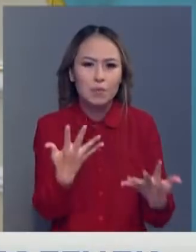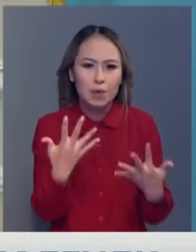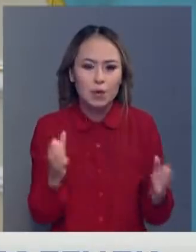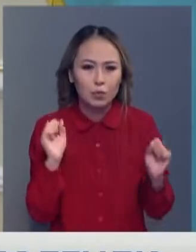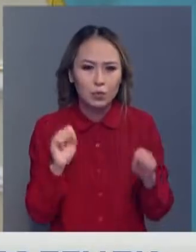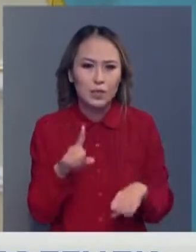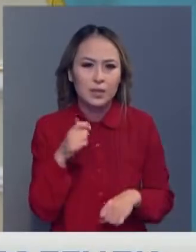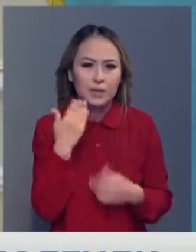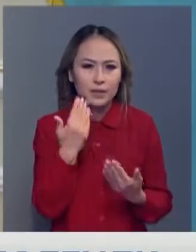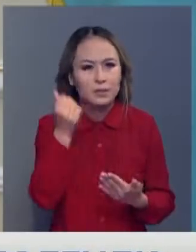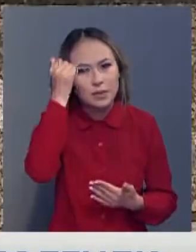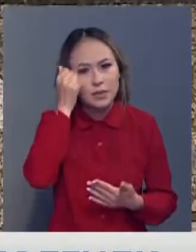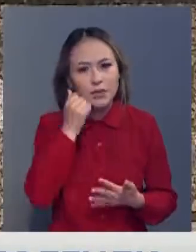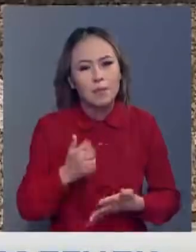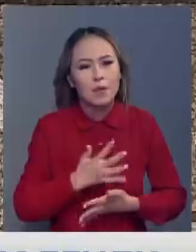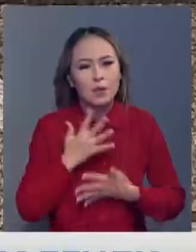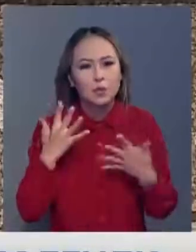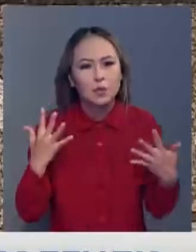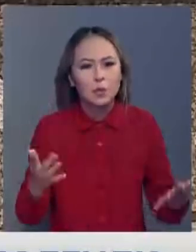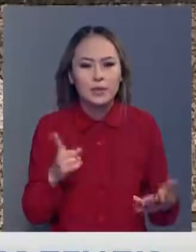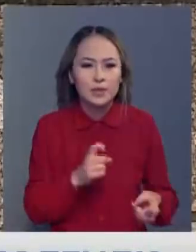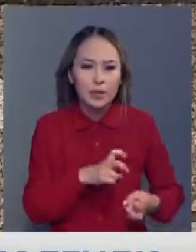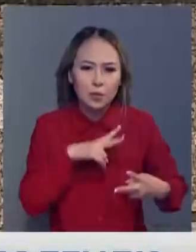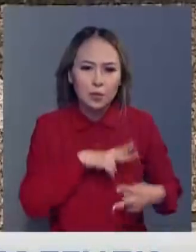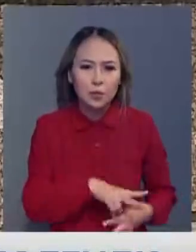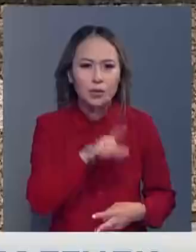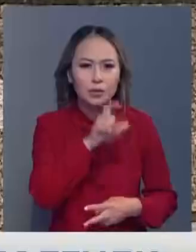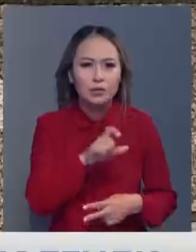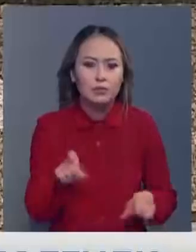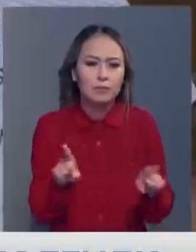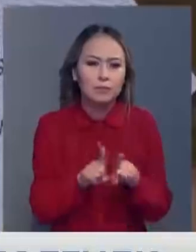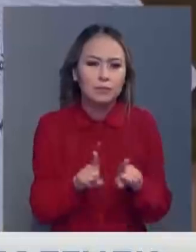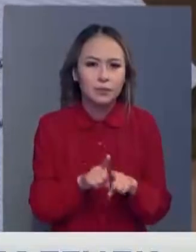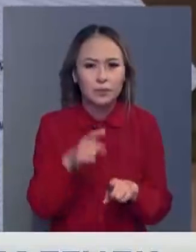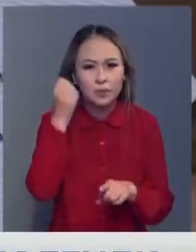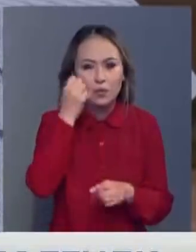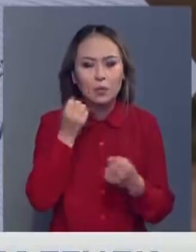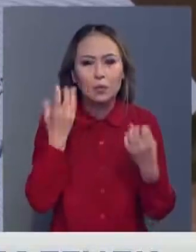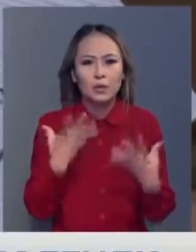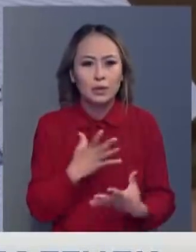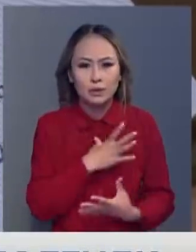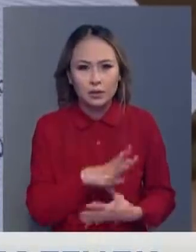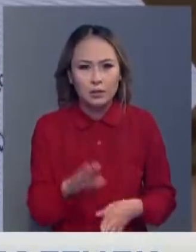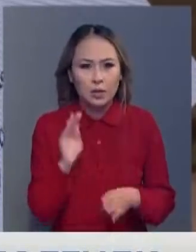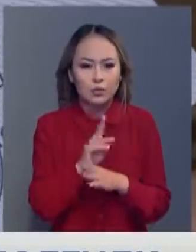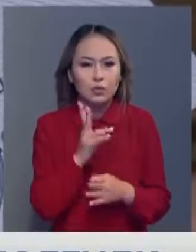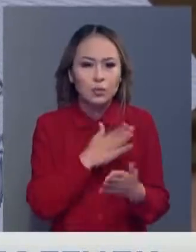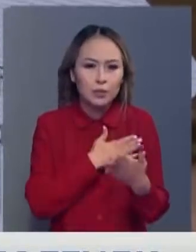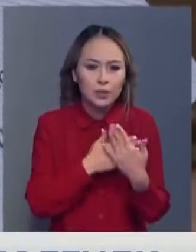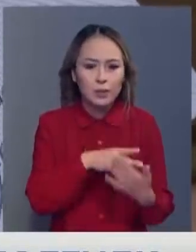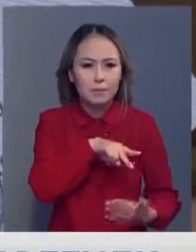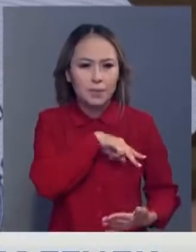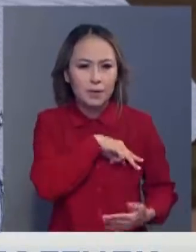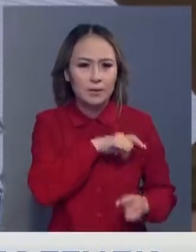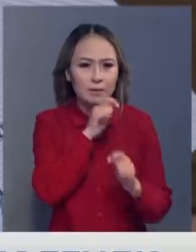Сол үшін сізге алғыз қайтқым келеді. Аян бай еңбегеткендер құралғыз пеншектелмет. Белсенді жандарға осындай медаль